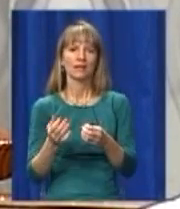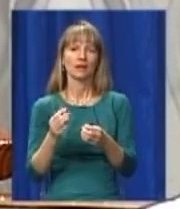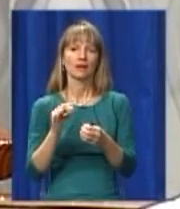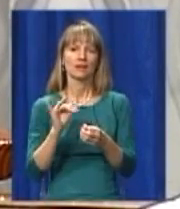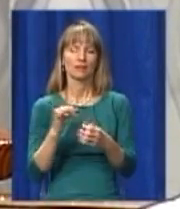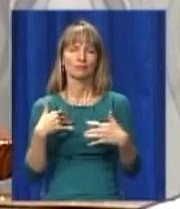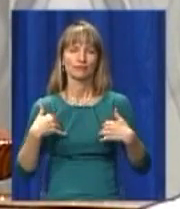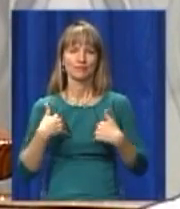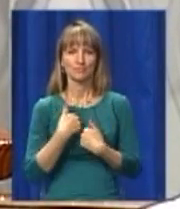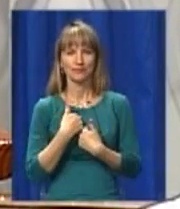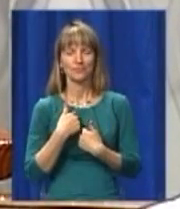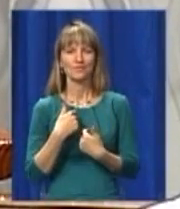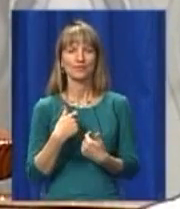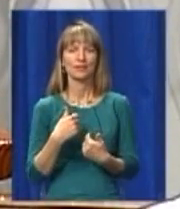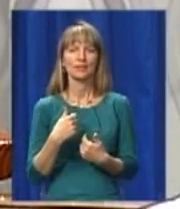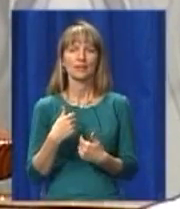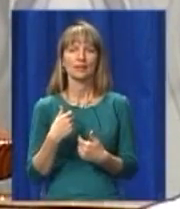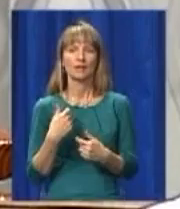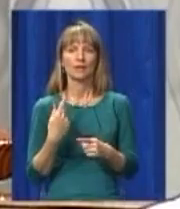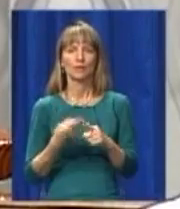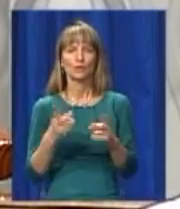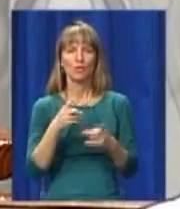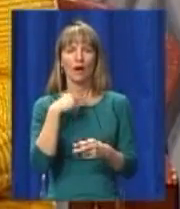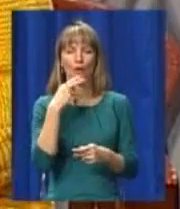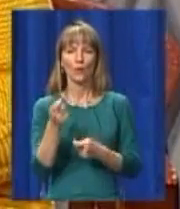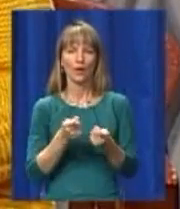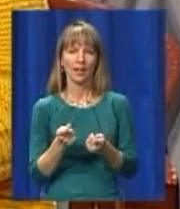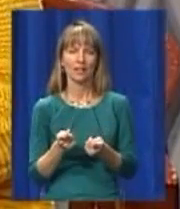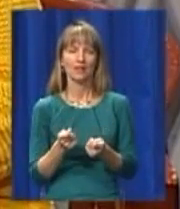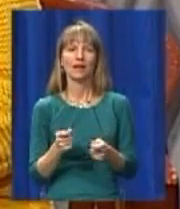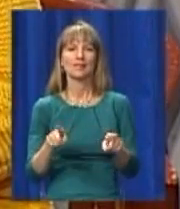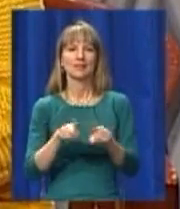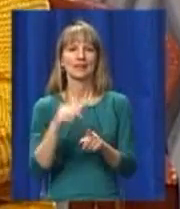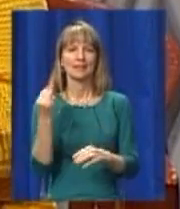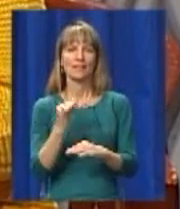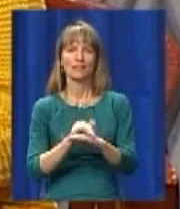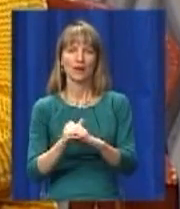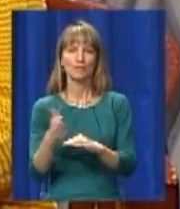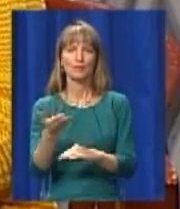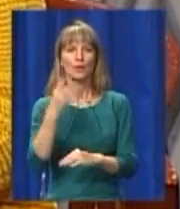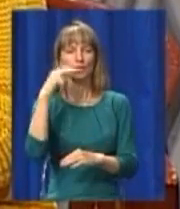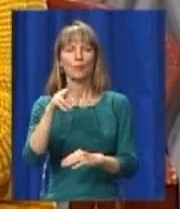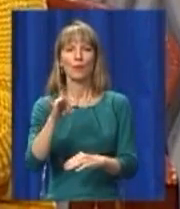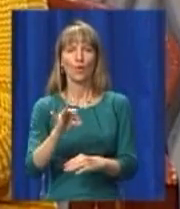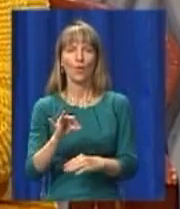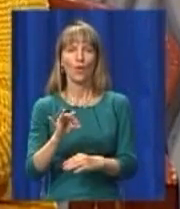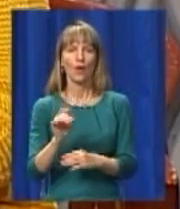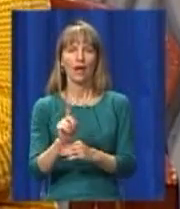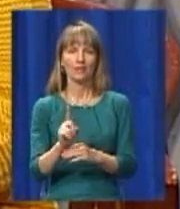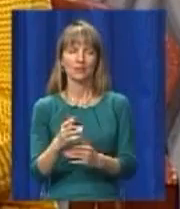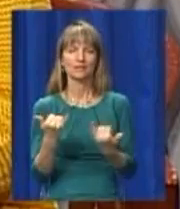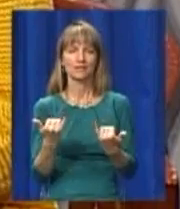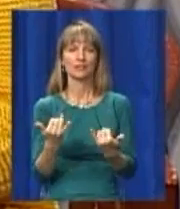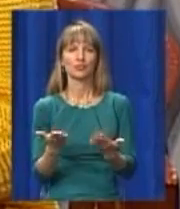йо-моє, що ж таке? А на самом деле, ось він секрет. Ось скільки вже цікавих фактів ми вже дізналися про карандаш. А давайте